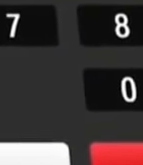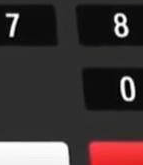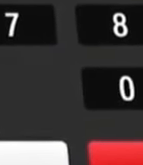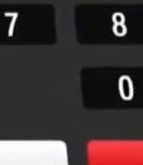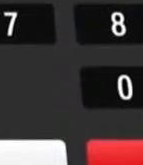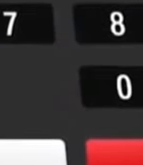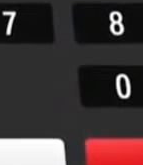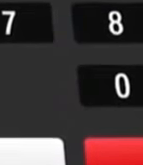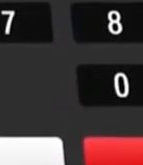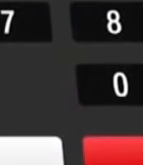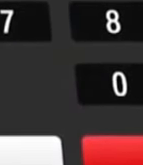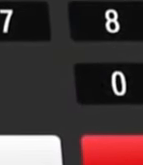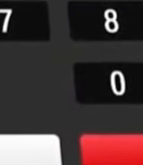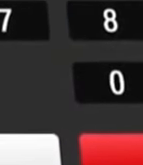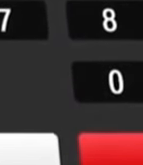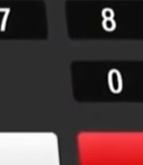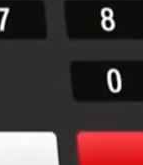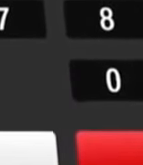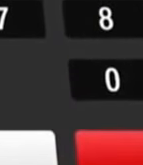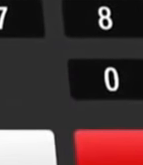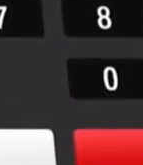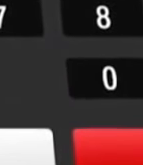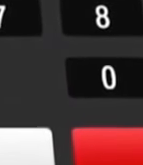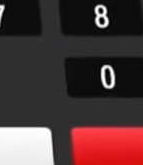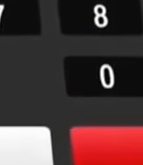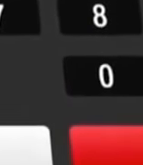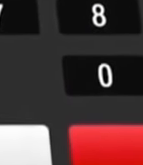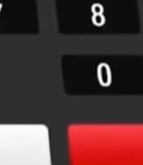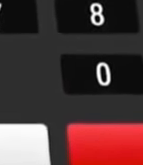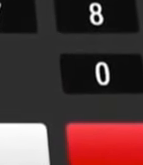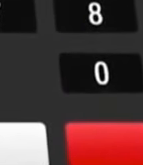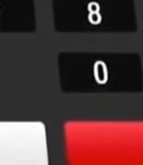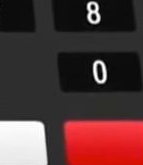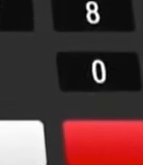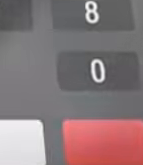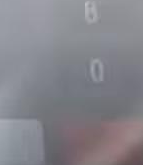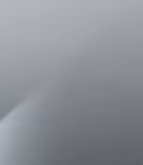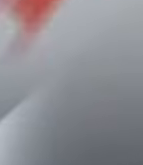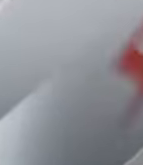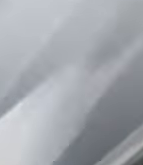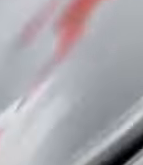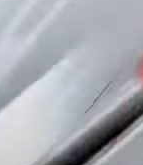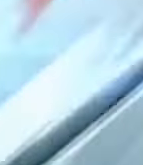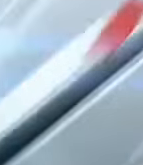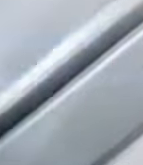million registered voters ang nasa youth sector o katumbas ng 33%.